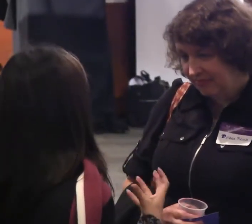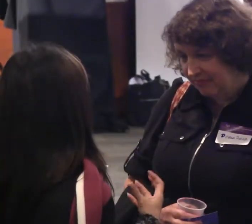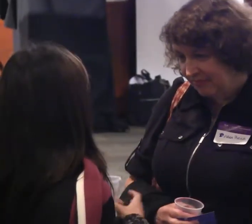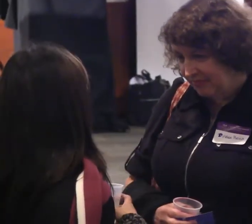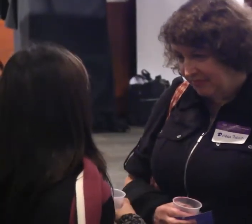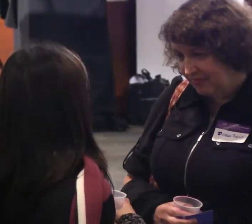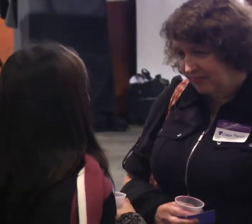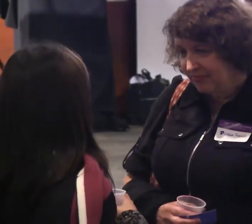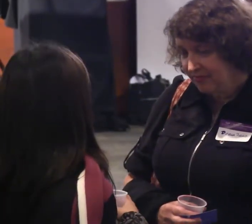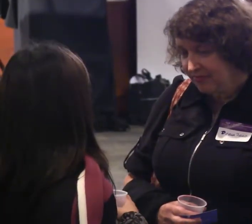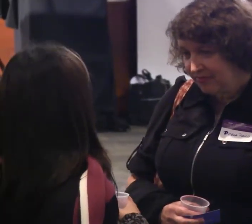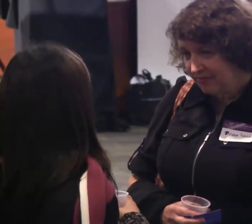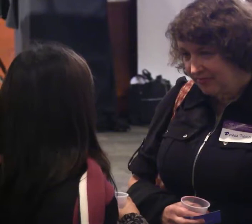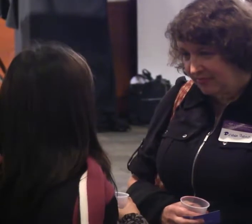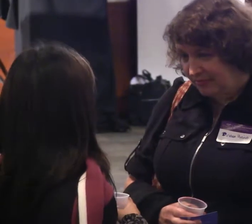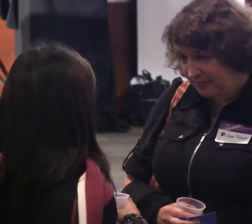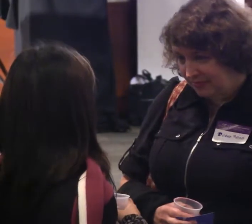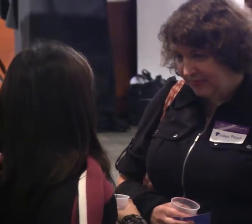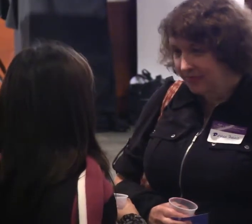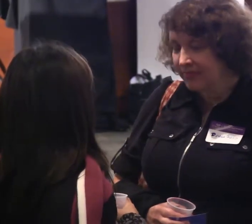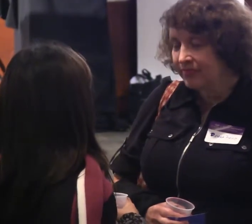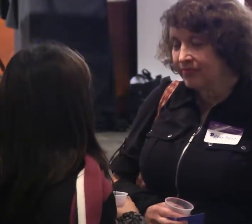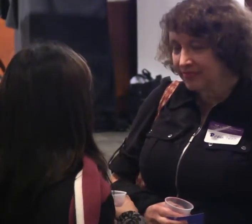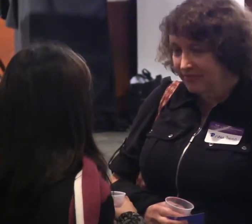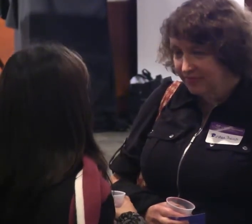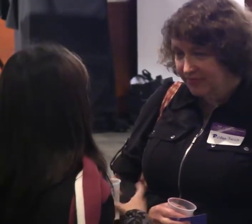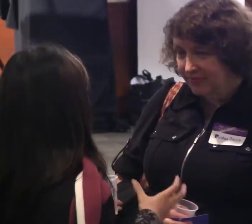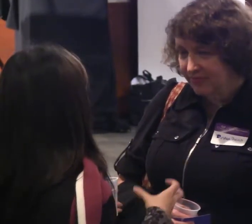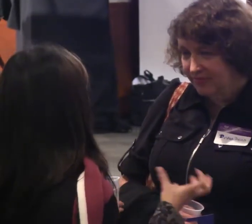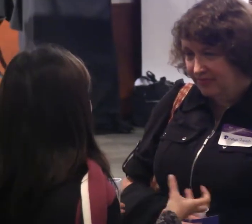kẹ́kẹ́kẹ́. Super system.